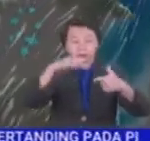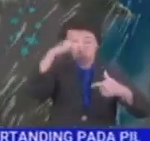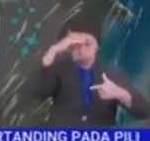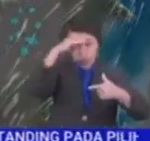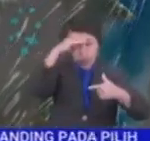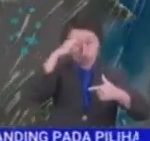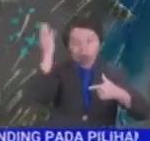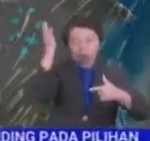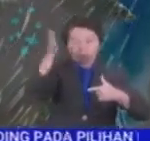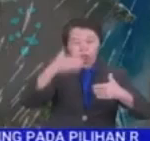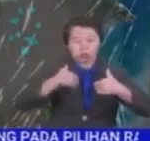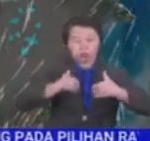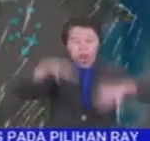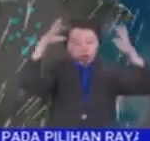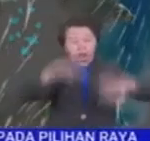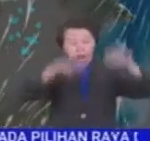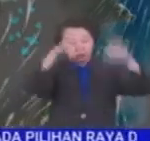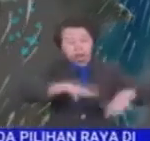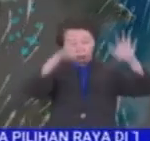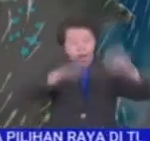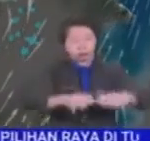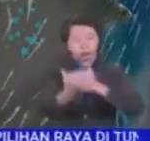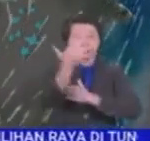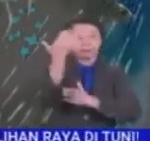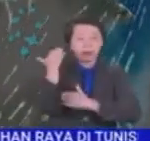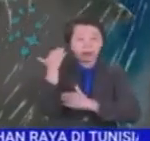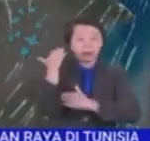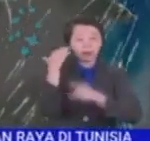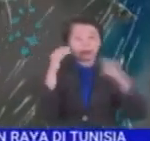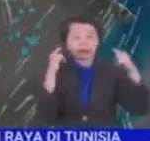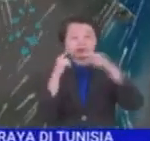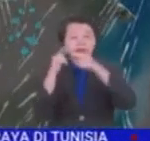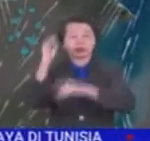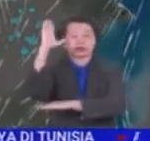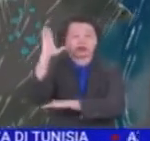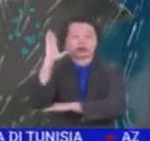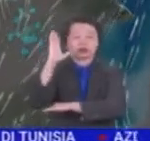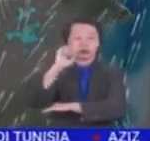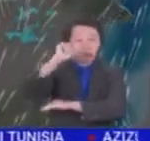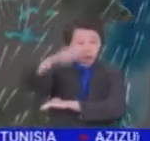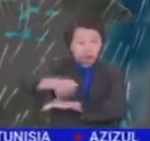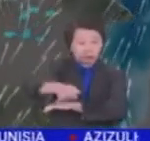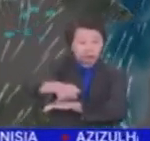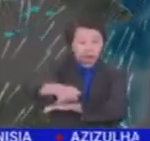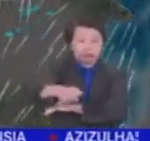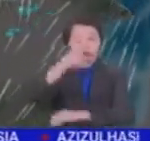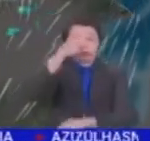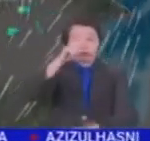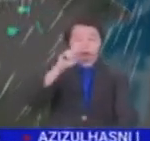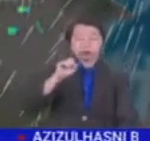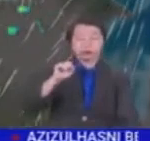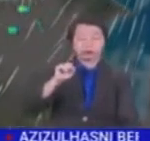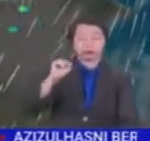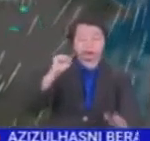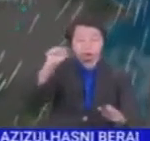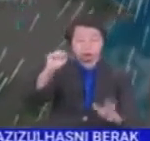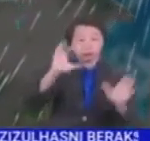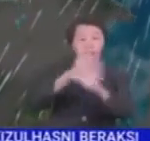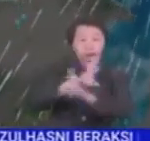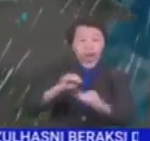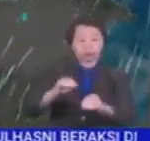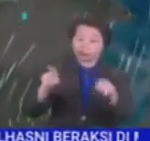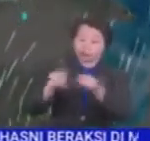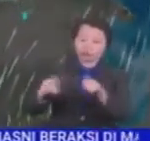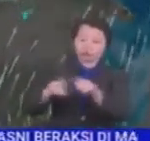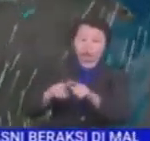dijangka akan menerima hujan lebat daripada waktu pagi sehinggalah ke tengah hari esok. Bagi negeri Sabah dan Sarawak juga, hujan lebat